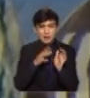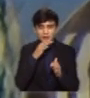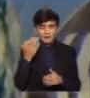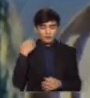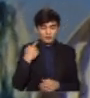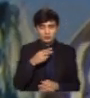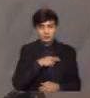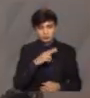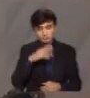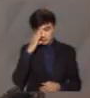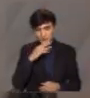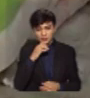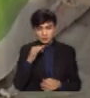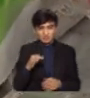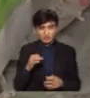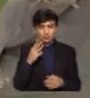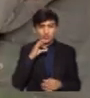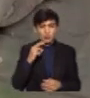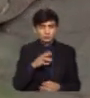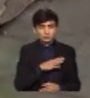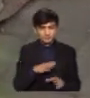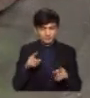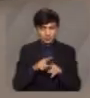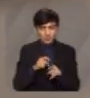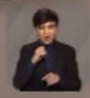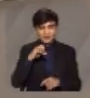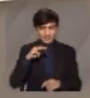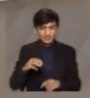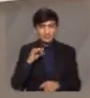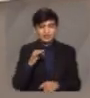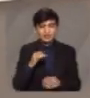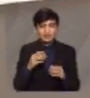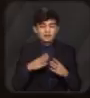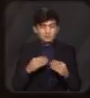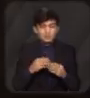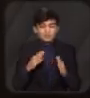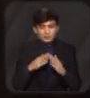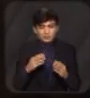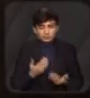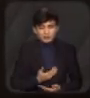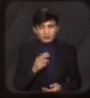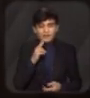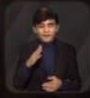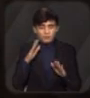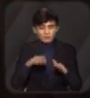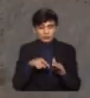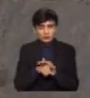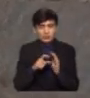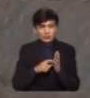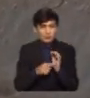Приступы эпилепсии Асет связывает с пережитым шоком. Живут они в съемном доме в Карасайском районе. В квартире очень